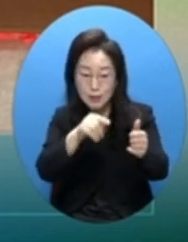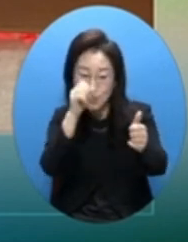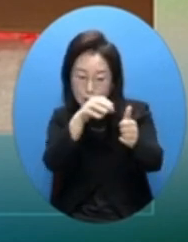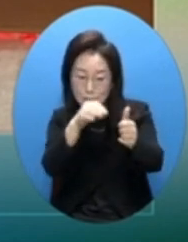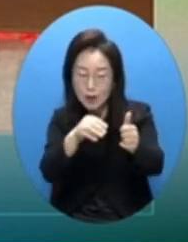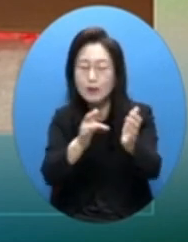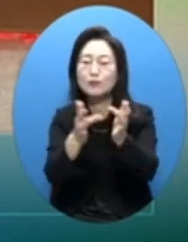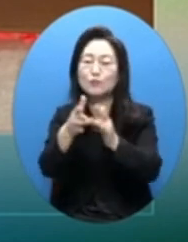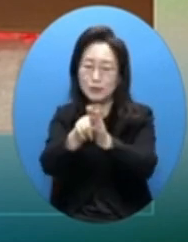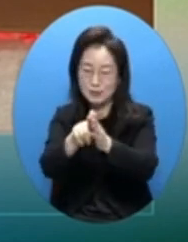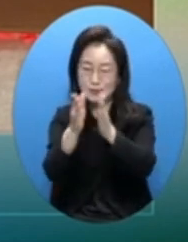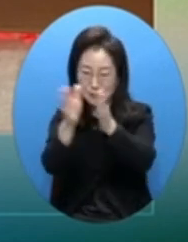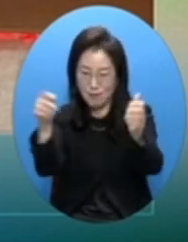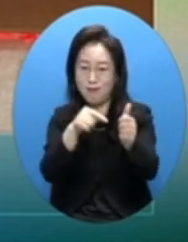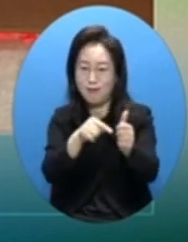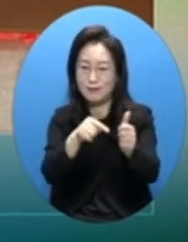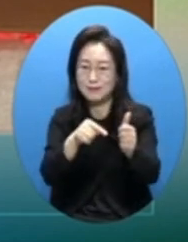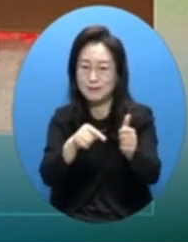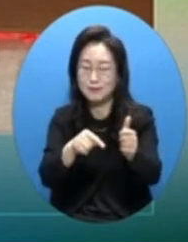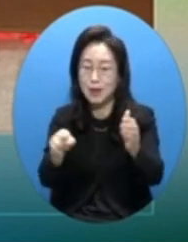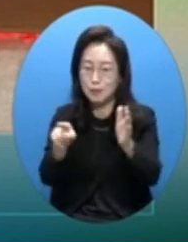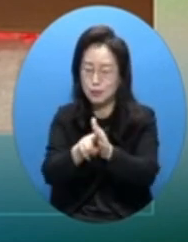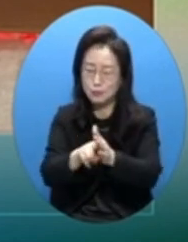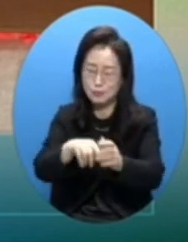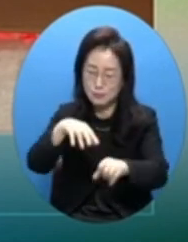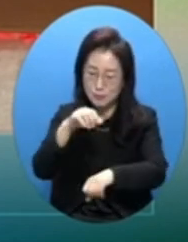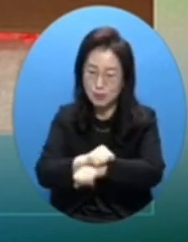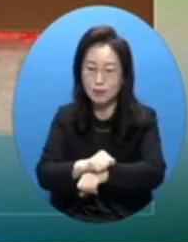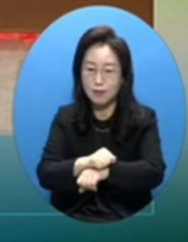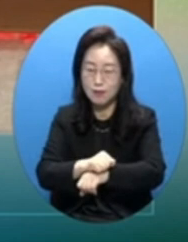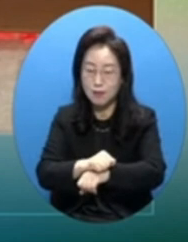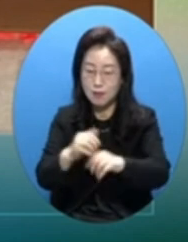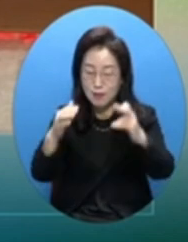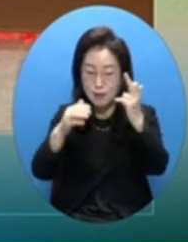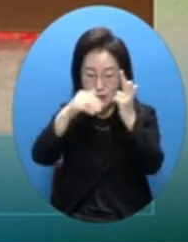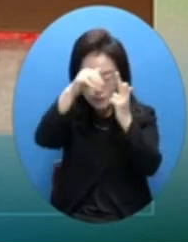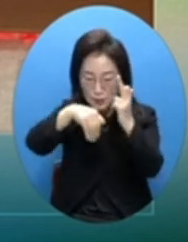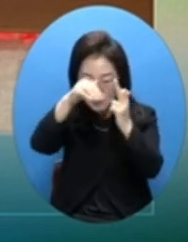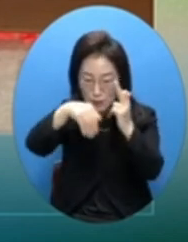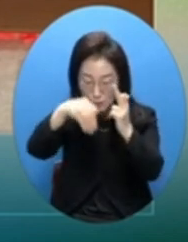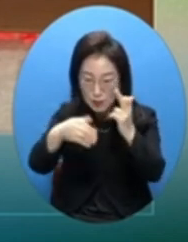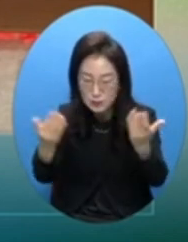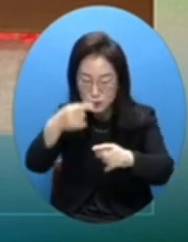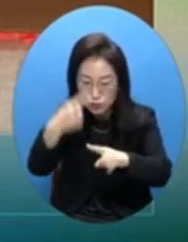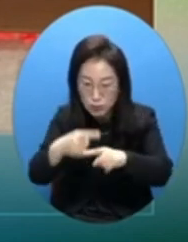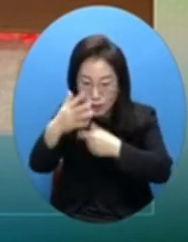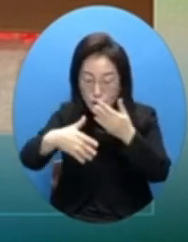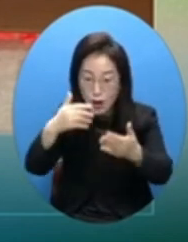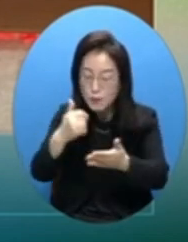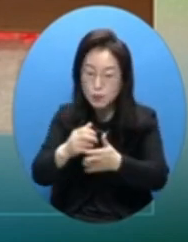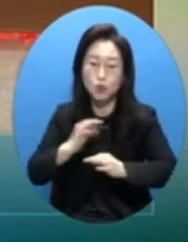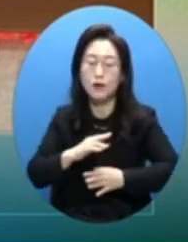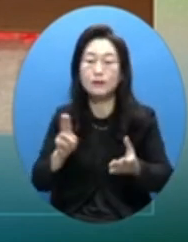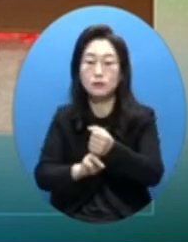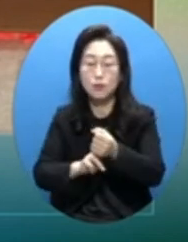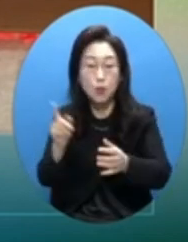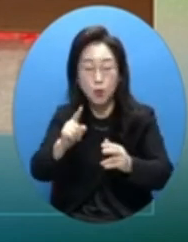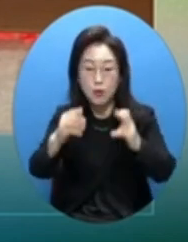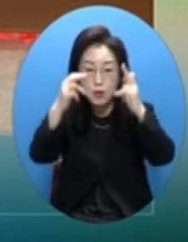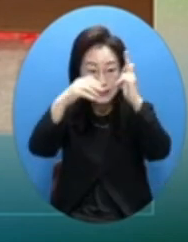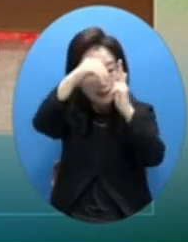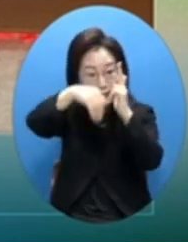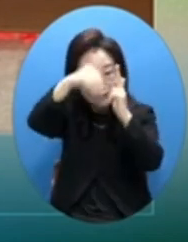되었습니다. 그래서 믿음이 들어갔는데 탄광에서 일하다가 하나님 놀라운 기적을 체험했습니다. 당시 탄광에서 일할 때 갱이